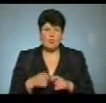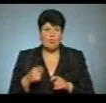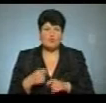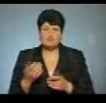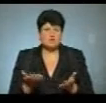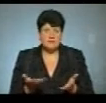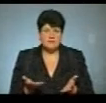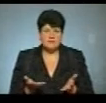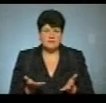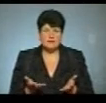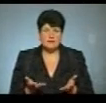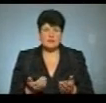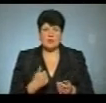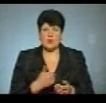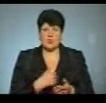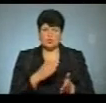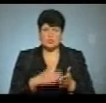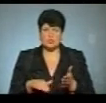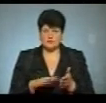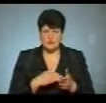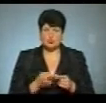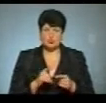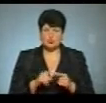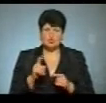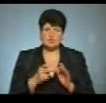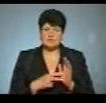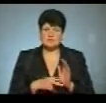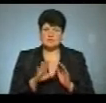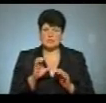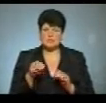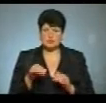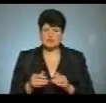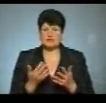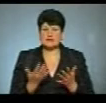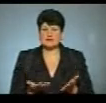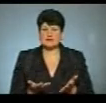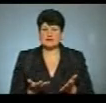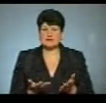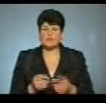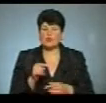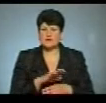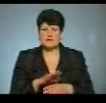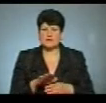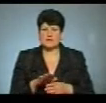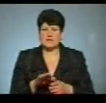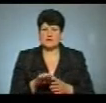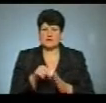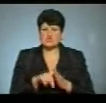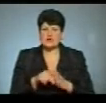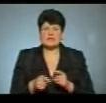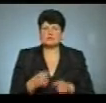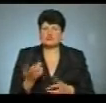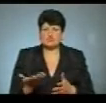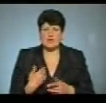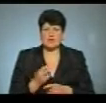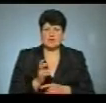ніякого. Тобто, тому я хочу скасувати цю 185 статтю, оскільки вона не ґрунтується на якомусь порушенні. Я